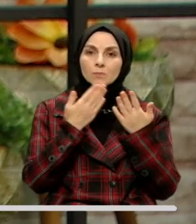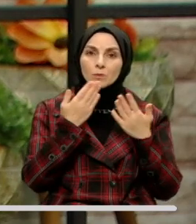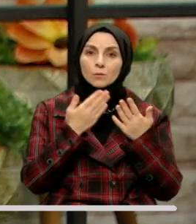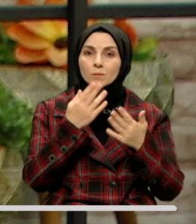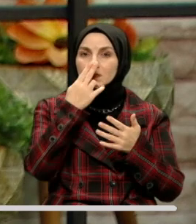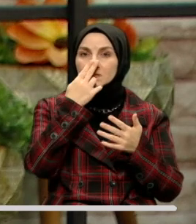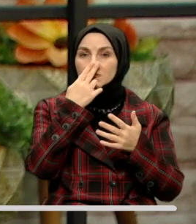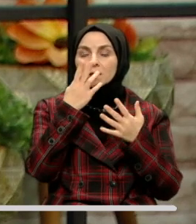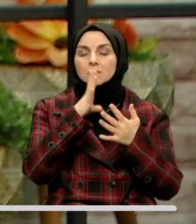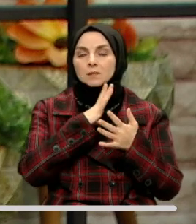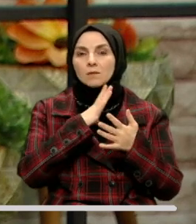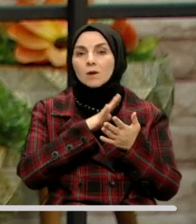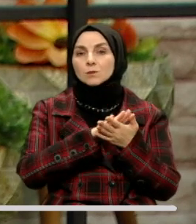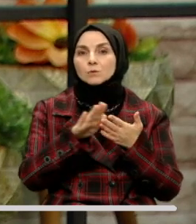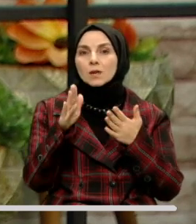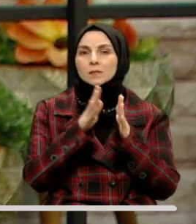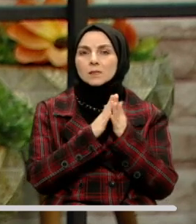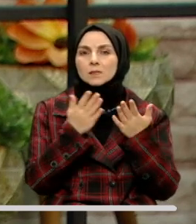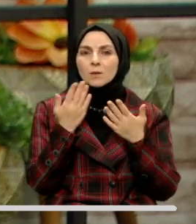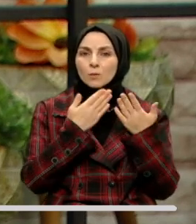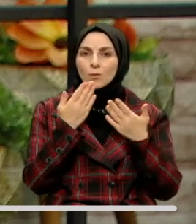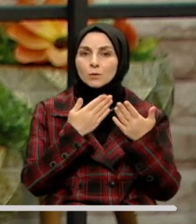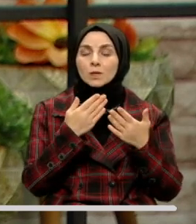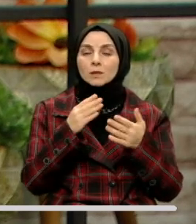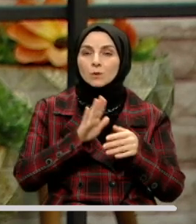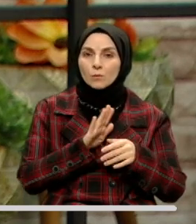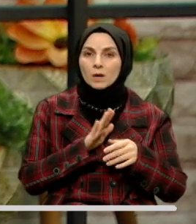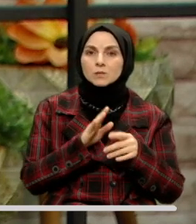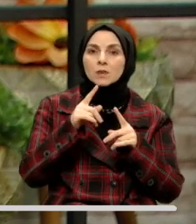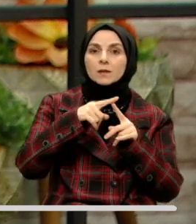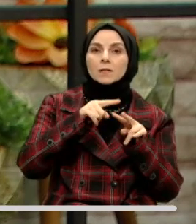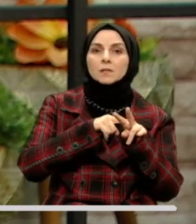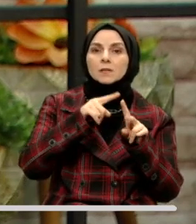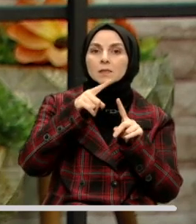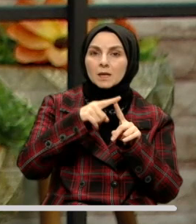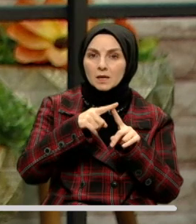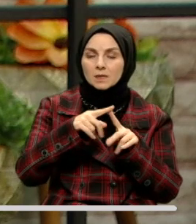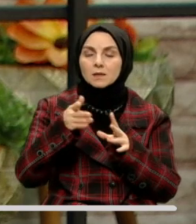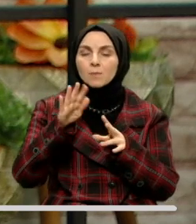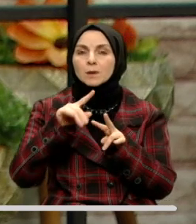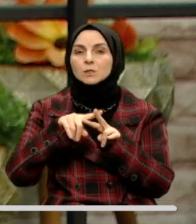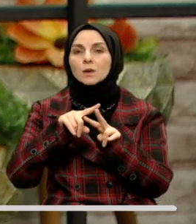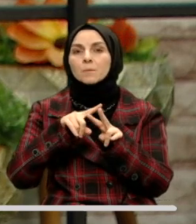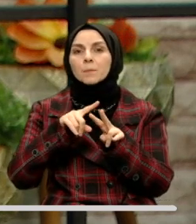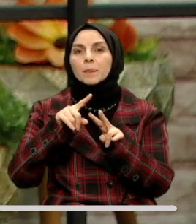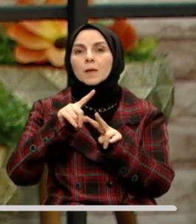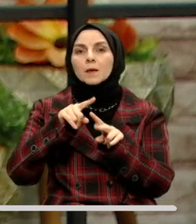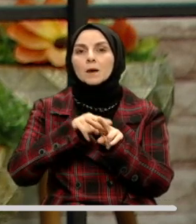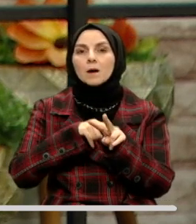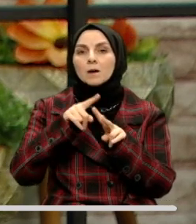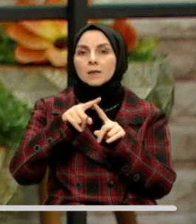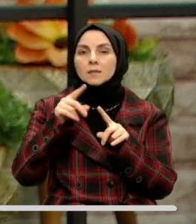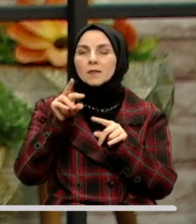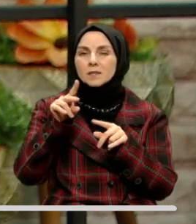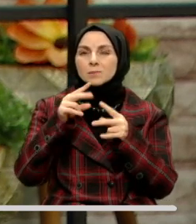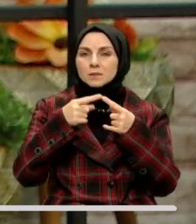okuyan öğrencilerde özellikle TYT, AYT, LGS süreçlerinde çok ciddi anlamda başarılar var. Çünkü kelime hazinesi